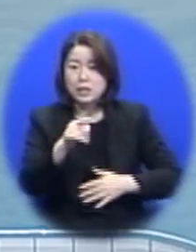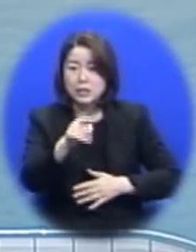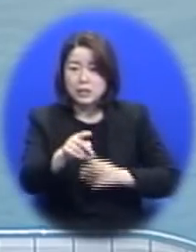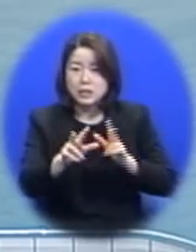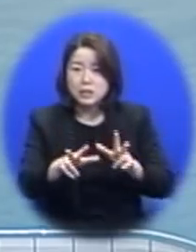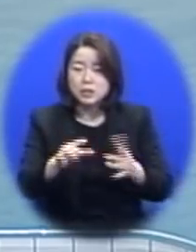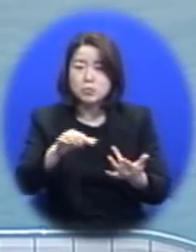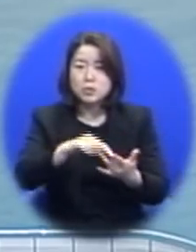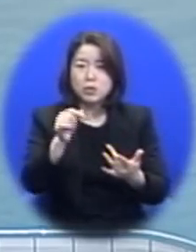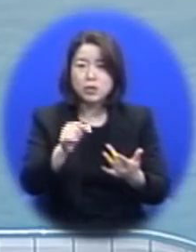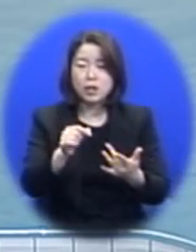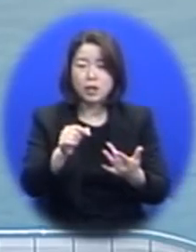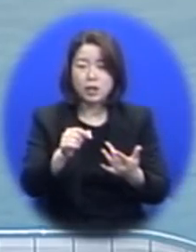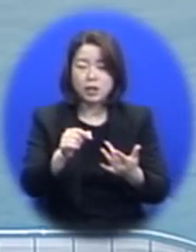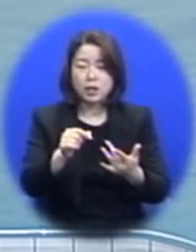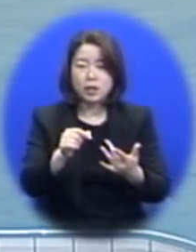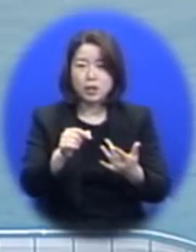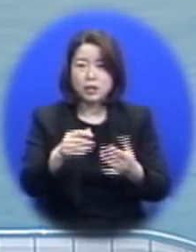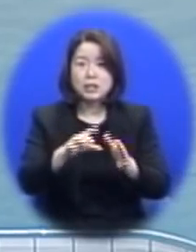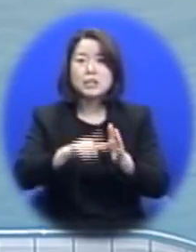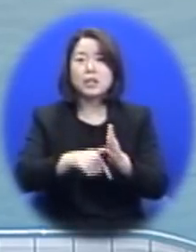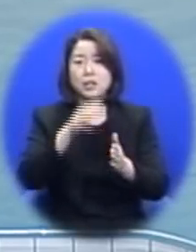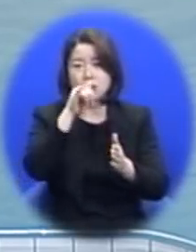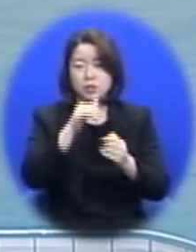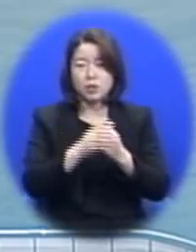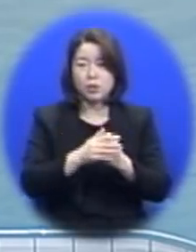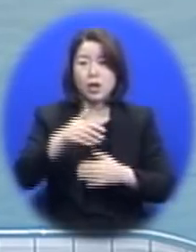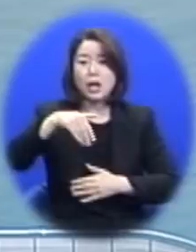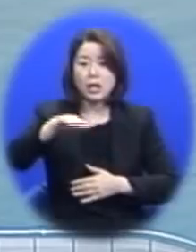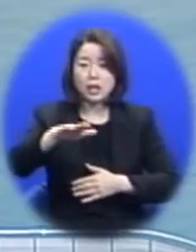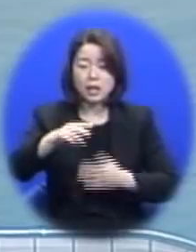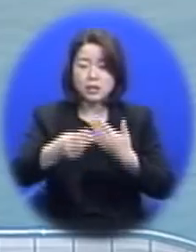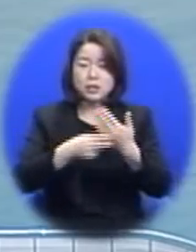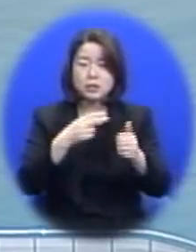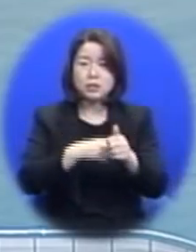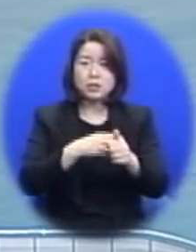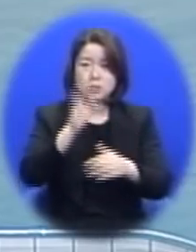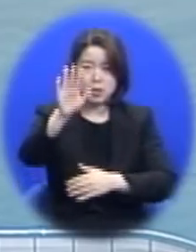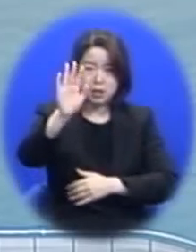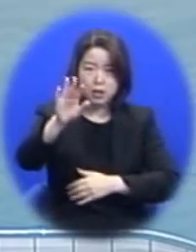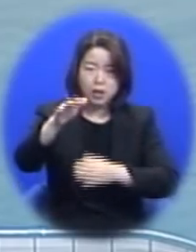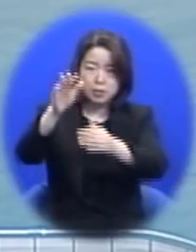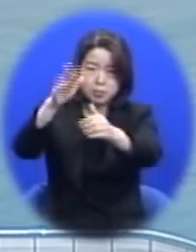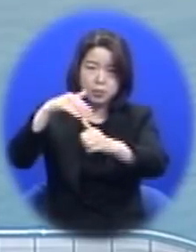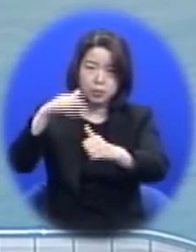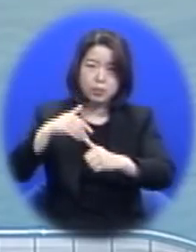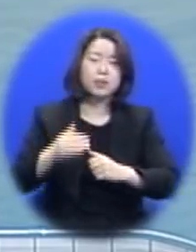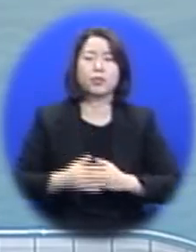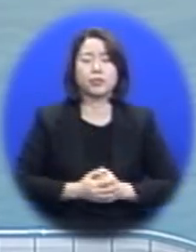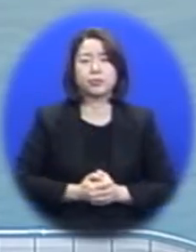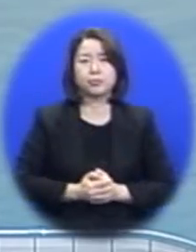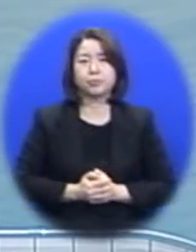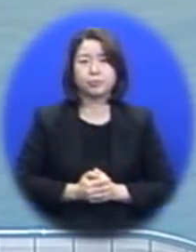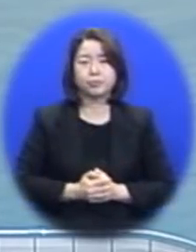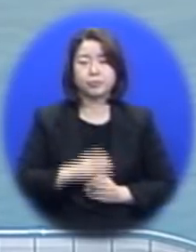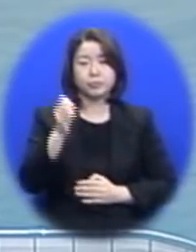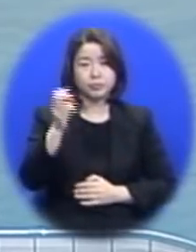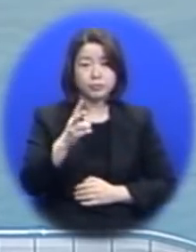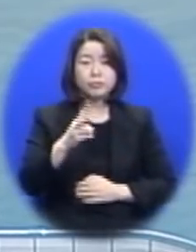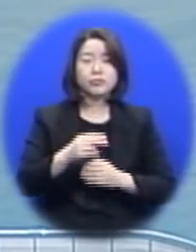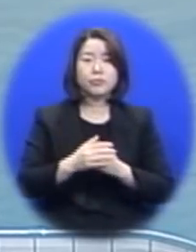이제는 선택의 시간이 없습니다. 나가는 의사를 붙잡았어요. 잠깐만 기다려주세요.